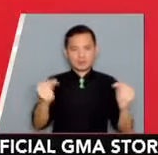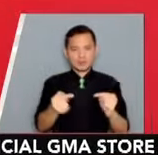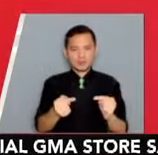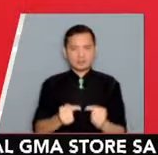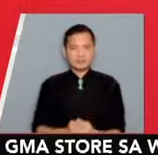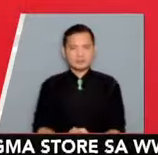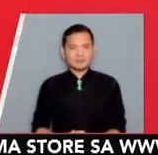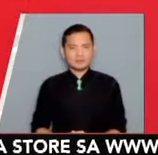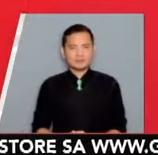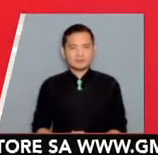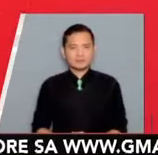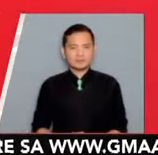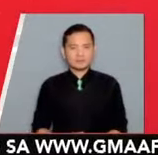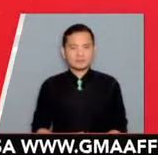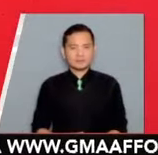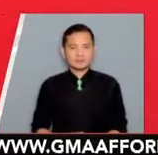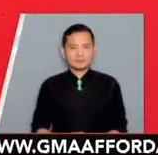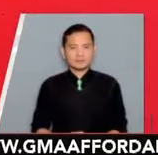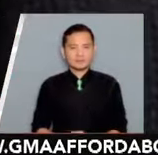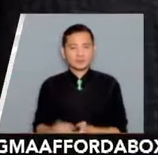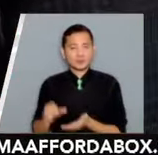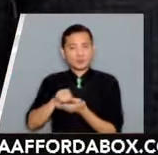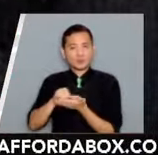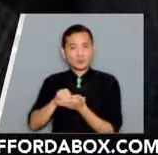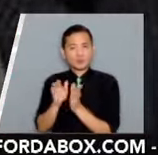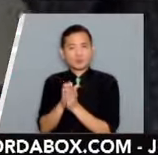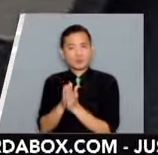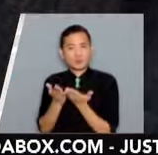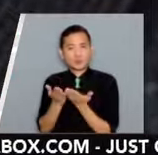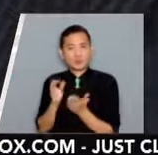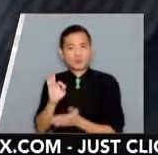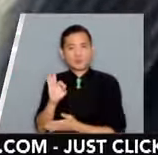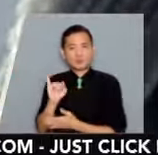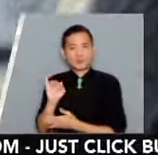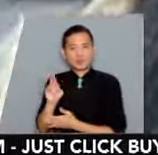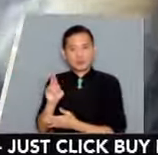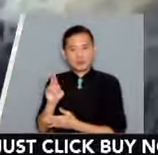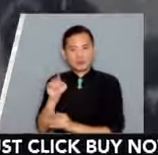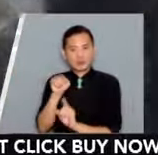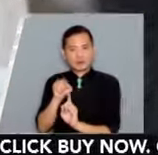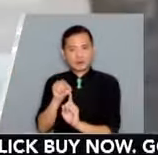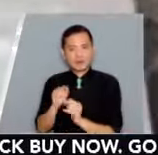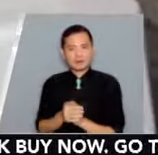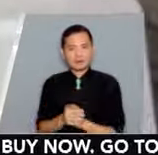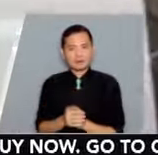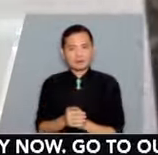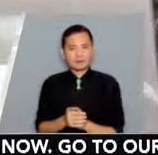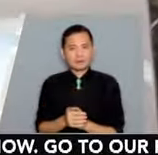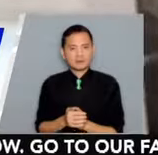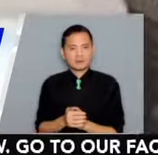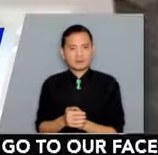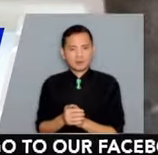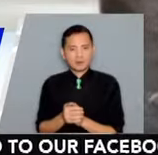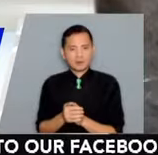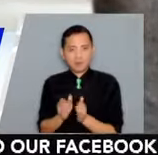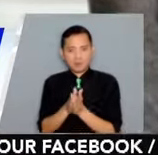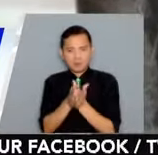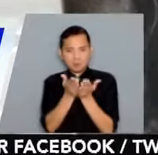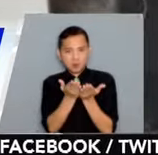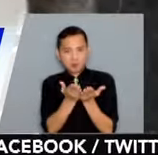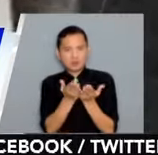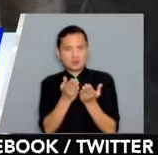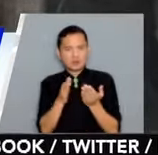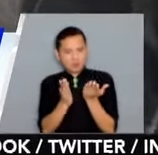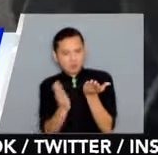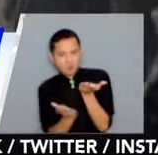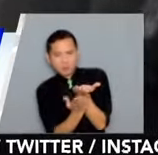Tampok sa New York Book Fair sa Amerika, ang isang libro na ang cover ay mula sa balat ng isang tao. Ayon sa